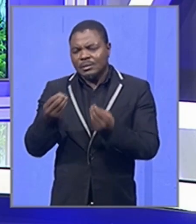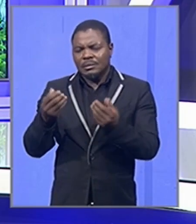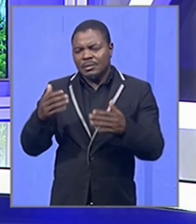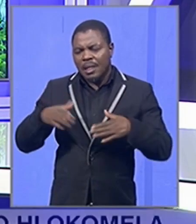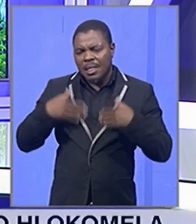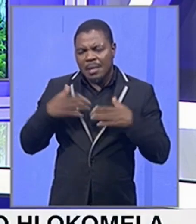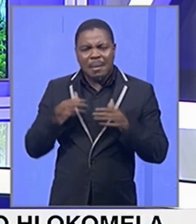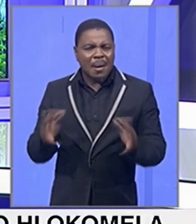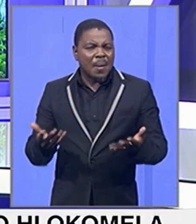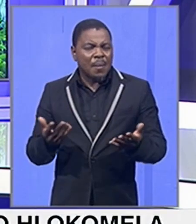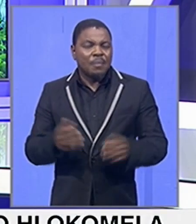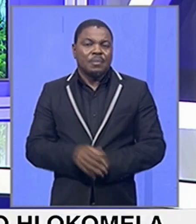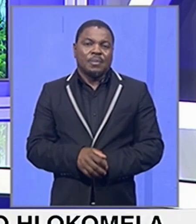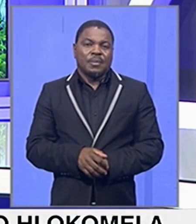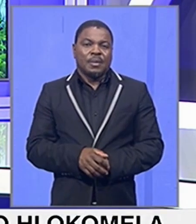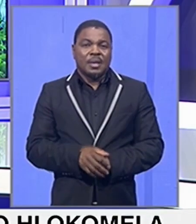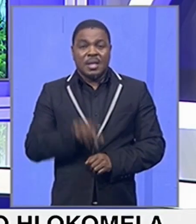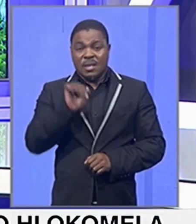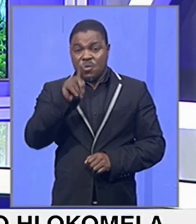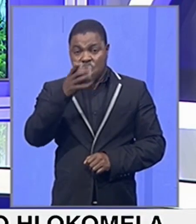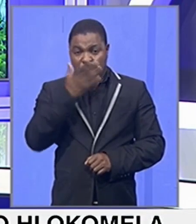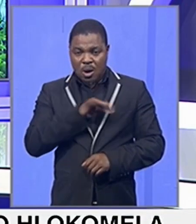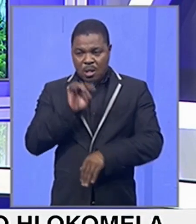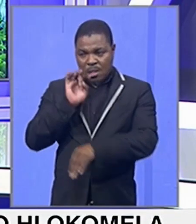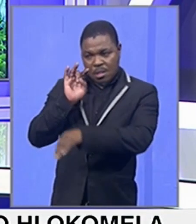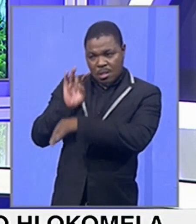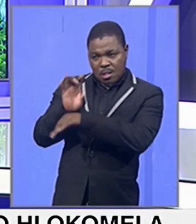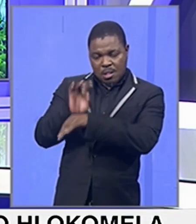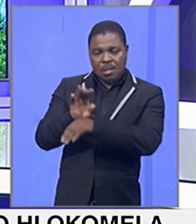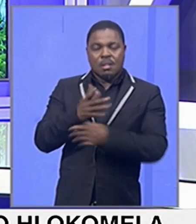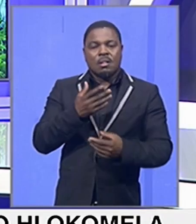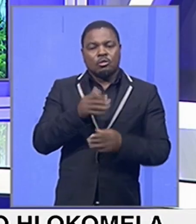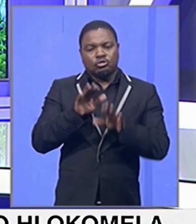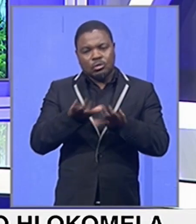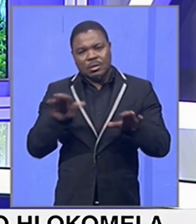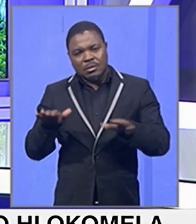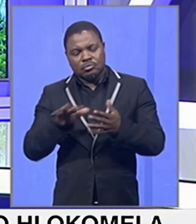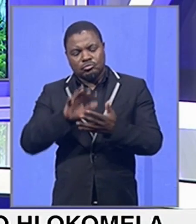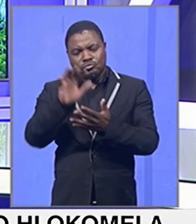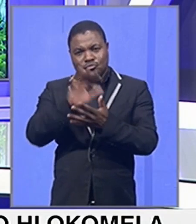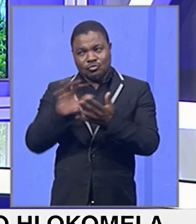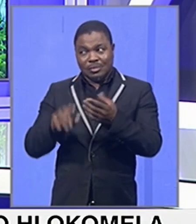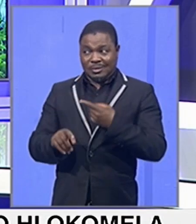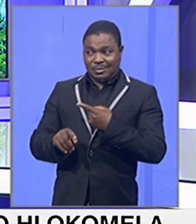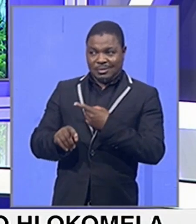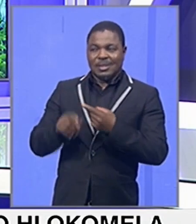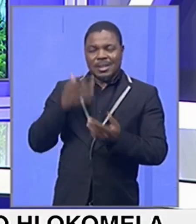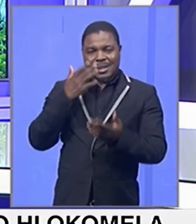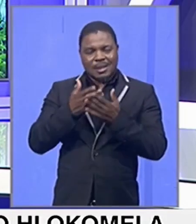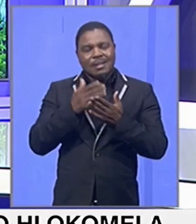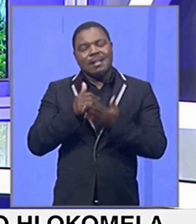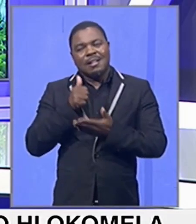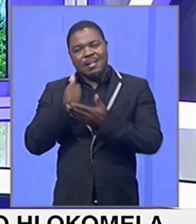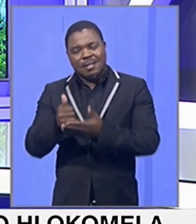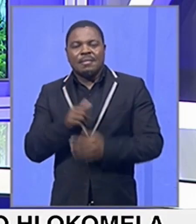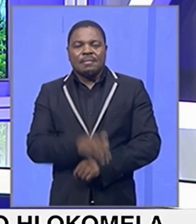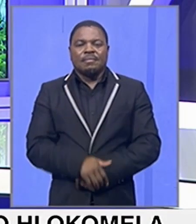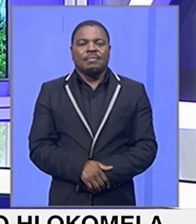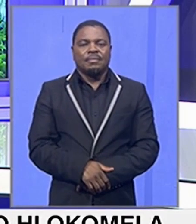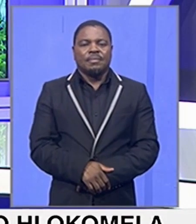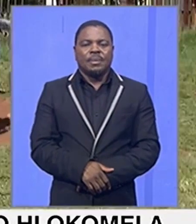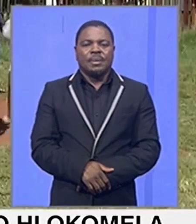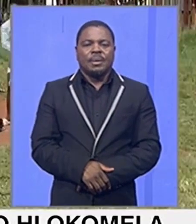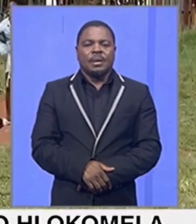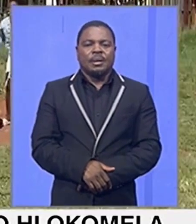ba bona. Ka fao, ge o nyaka dikeletšo, bana kanegelong ye e latelago ba ka ba le mogola.